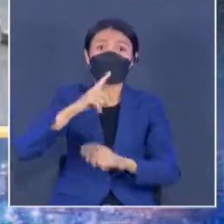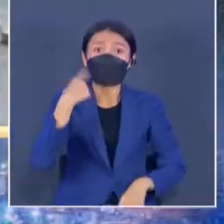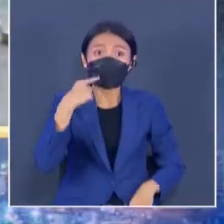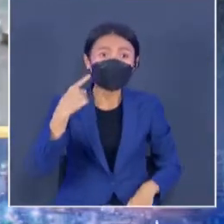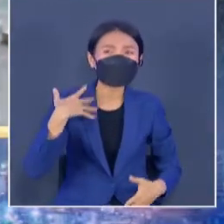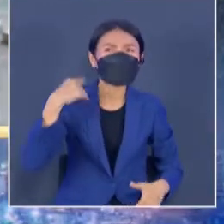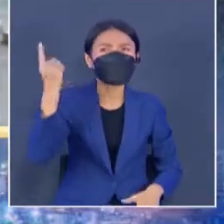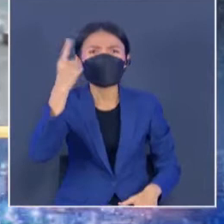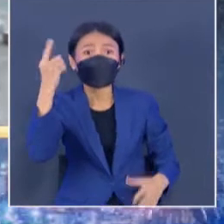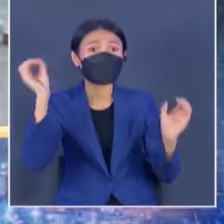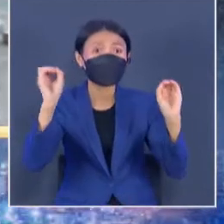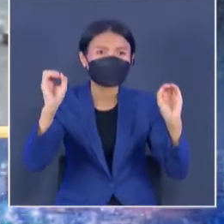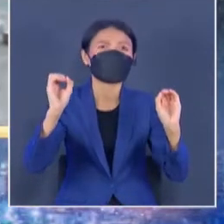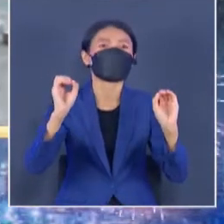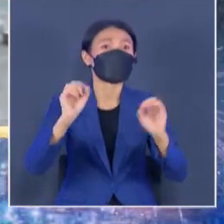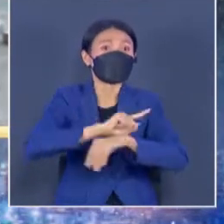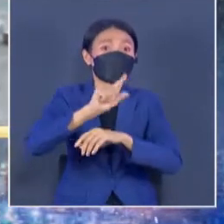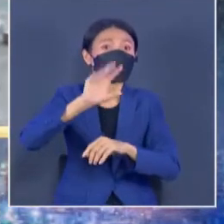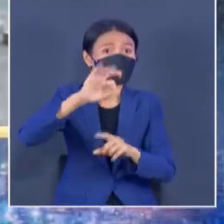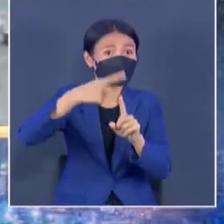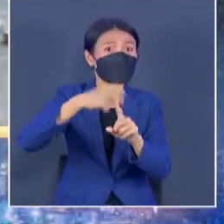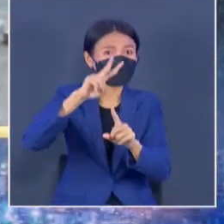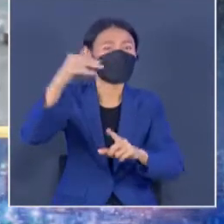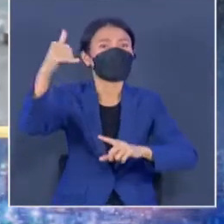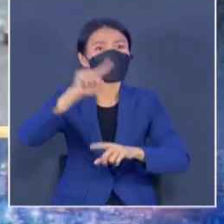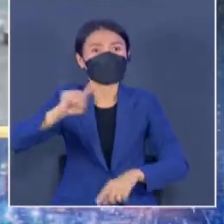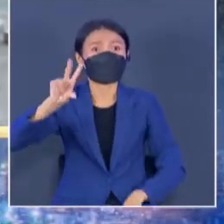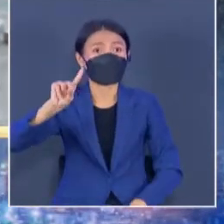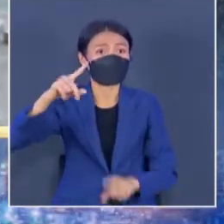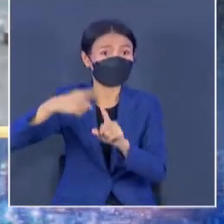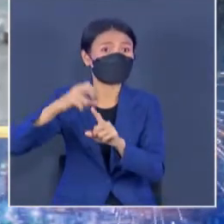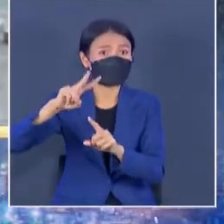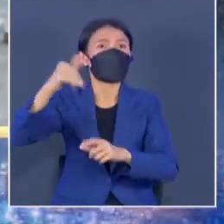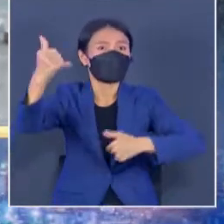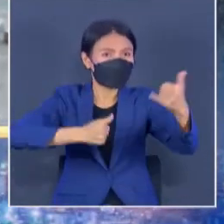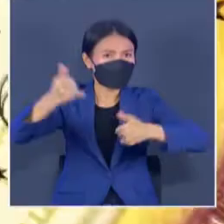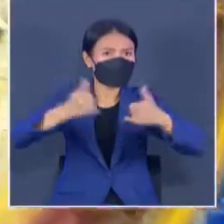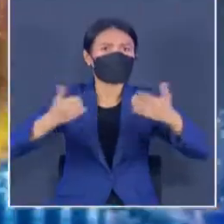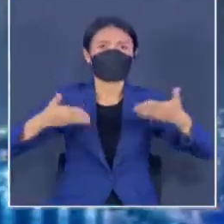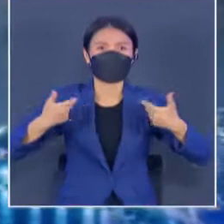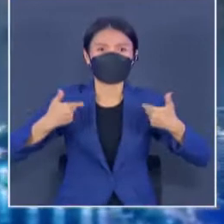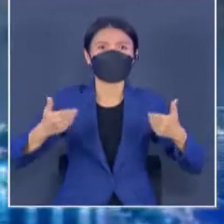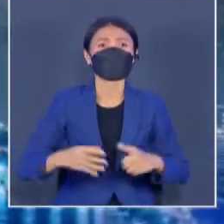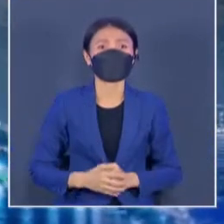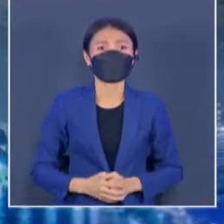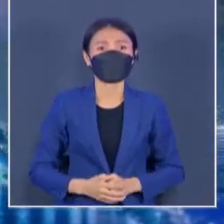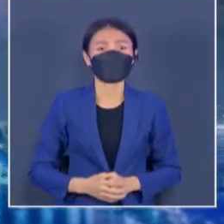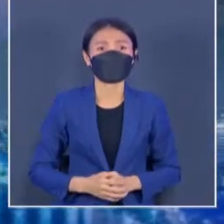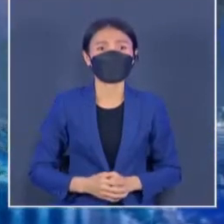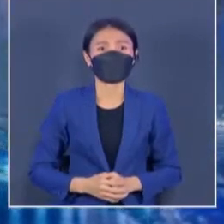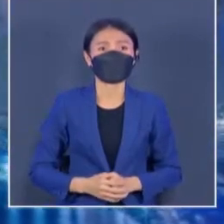ไปไหนมาสนุกกับพวกเราได้นะฮะวันที่29ธันวาคมถึงวันที่31ธันวาคมมันแน่นอนครับ